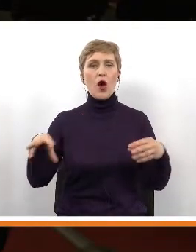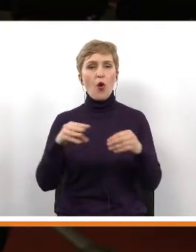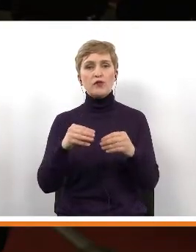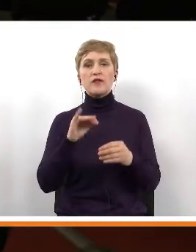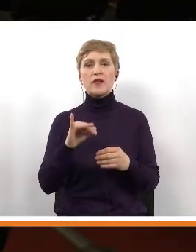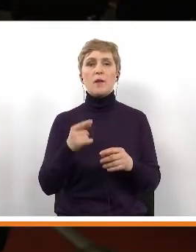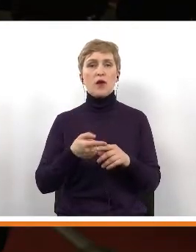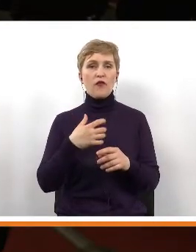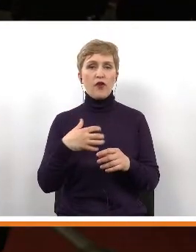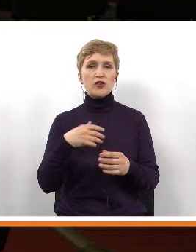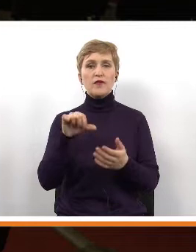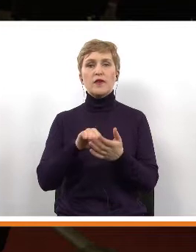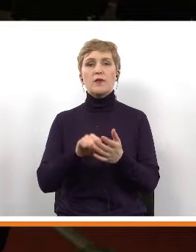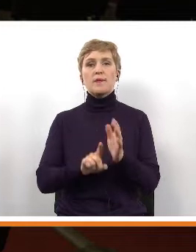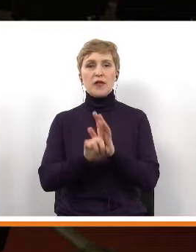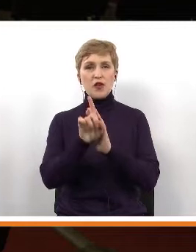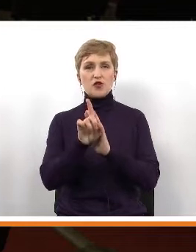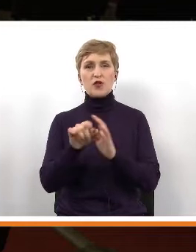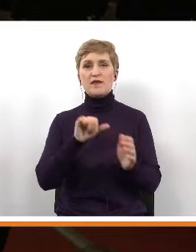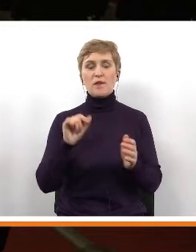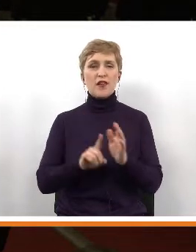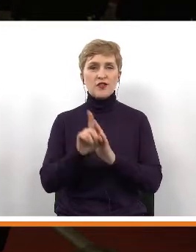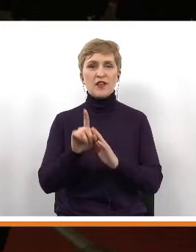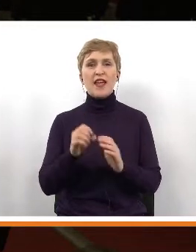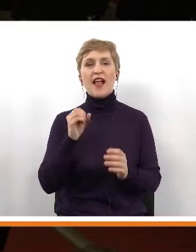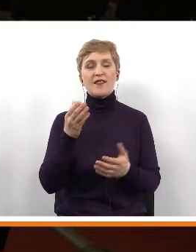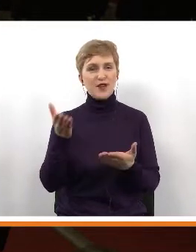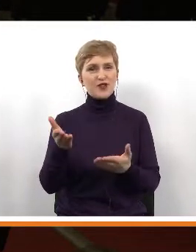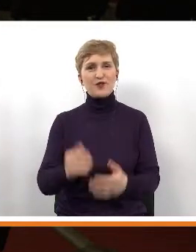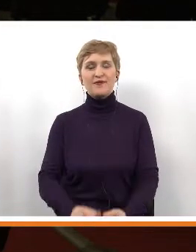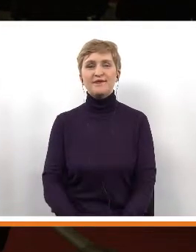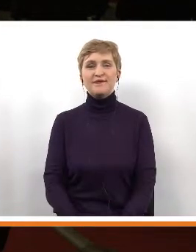такое важное выступление мы начнем в самом начале. Елена, прошу.